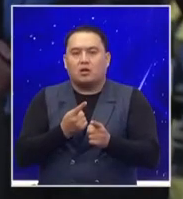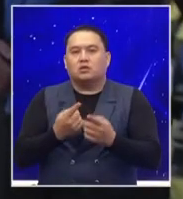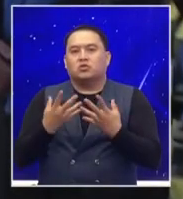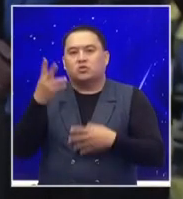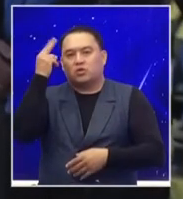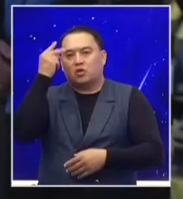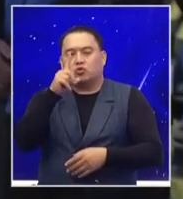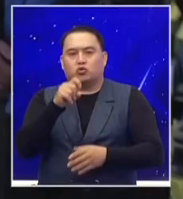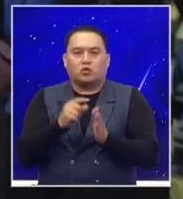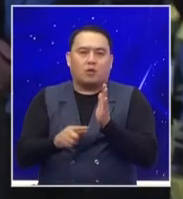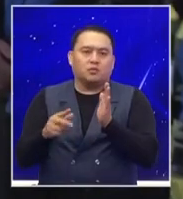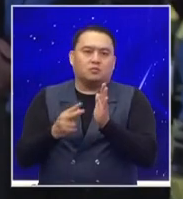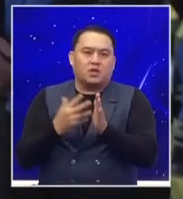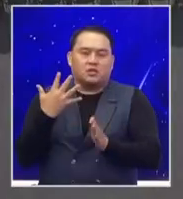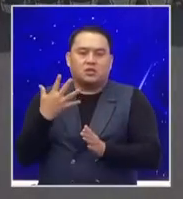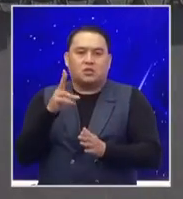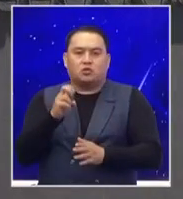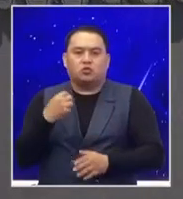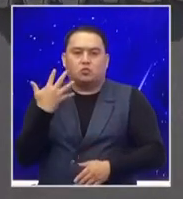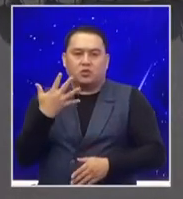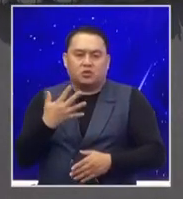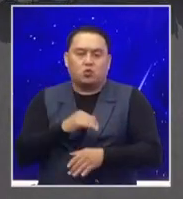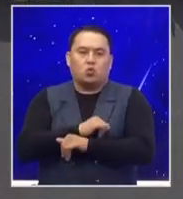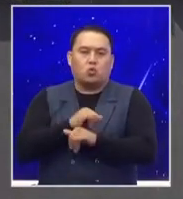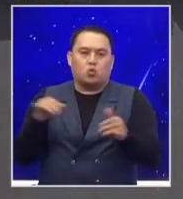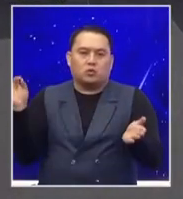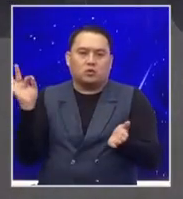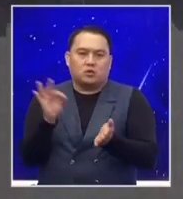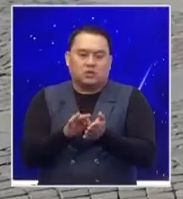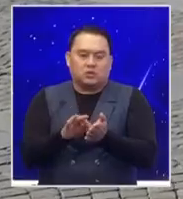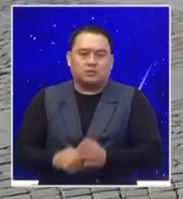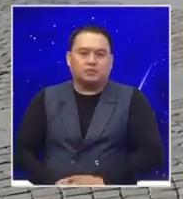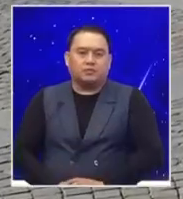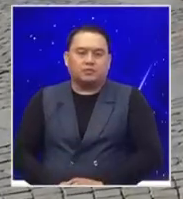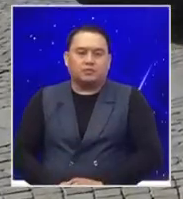санын 165-тен 205-ке дейін көбейту көзделіп отыр.